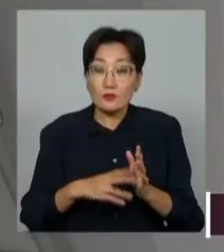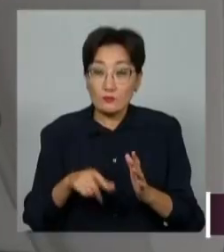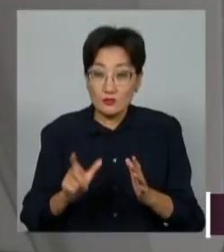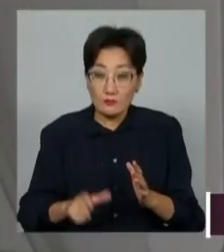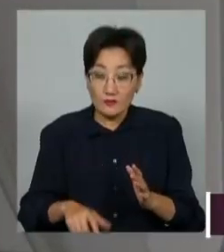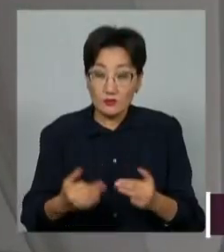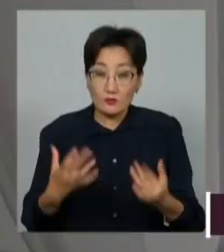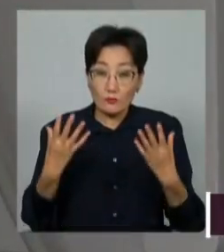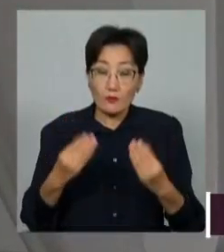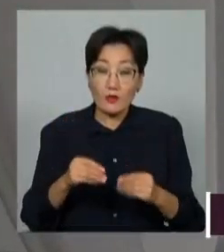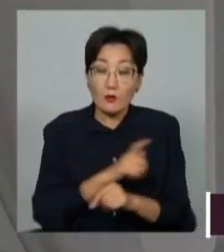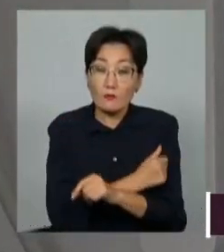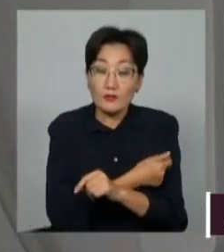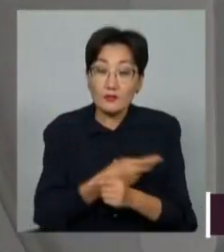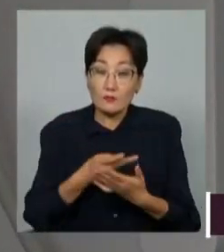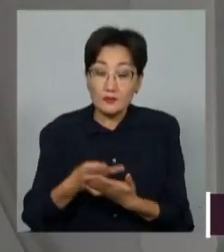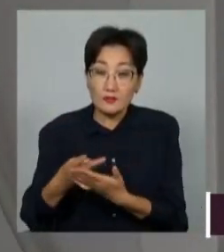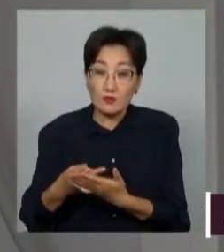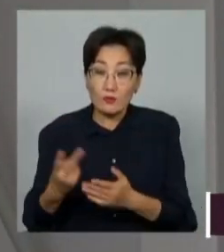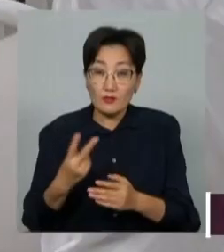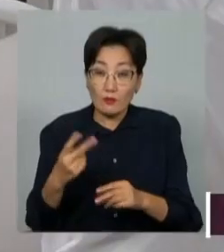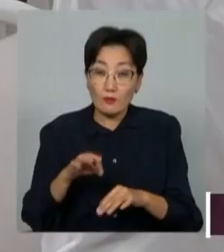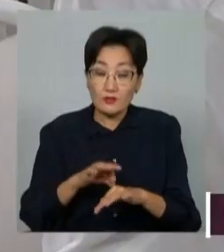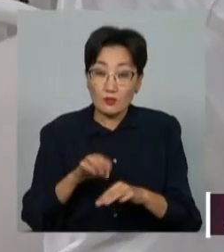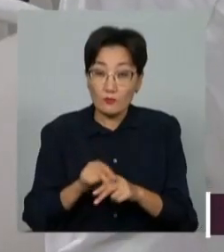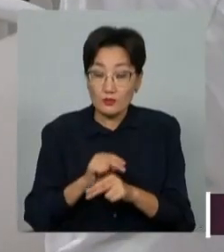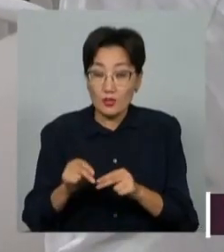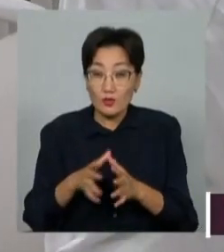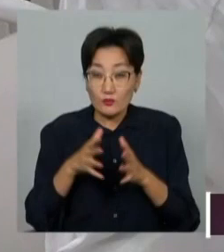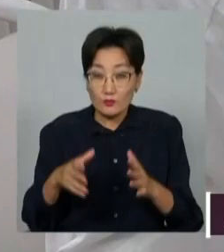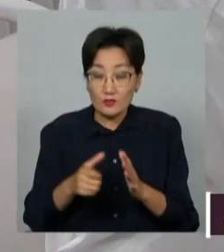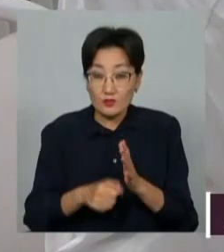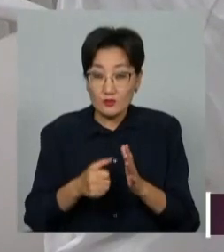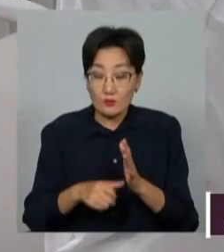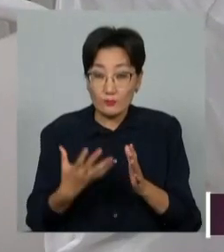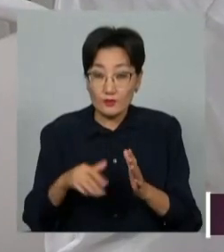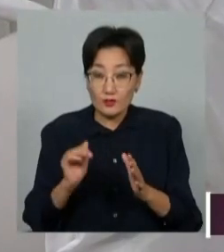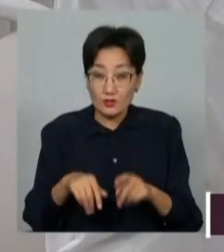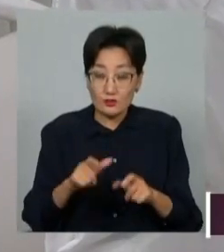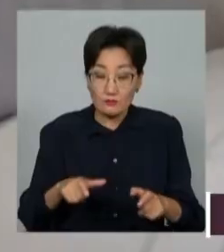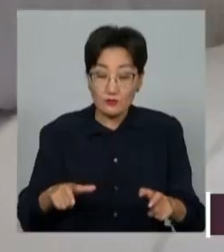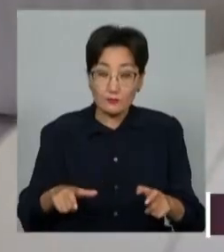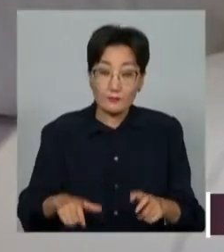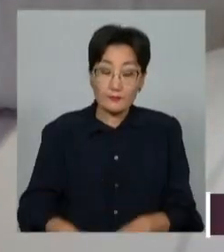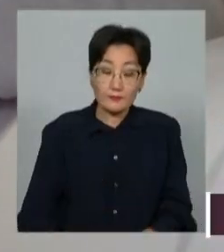казахстанцев. На сегодня в стационарах республики от обеих болезней лечатся более 65 тысяч